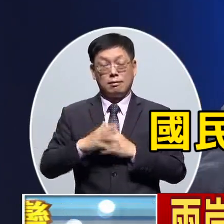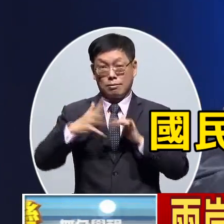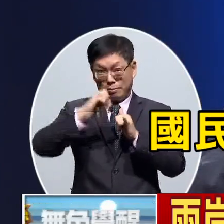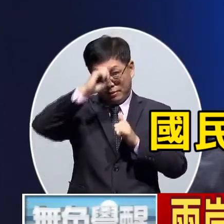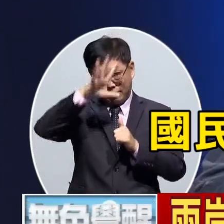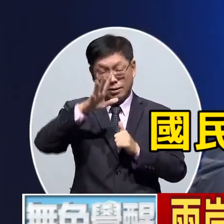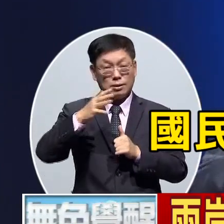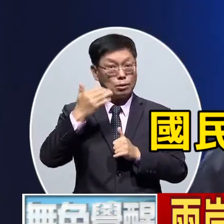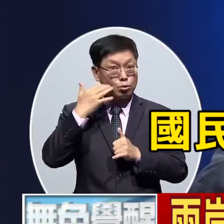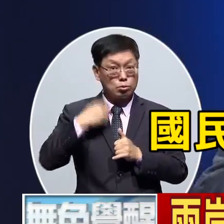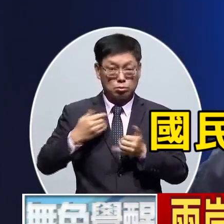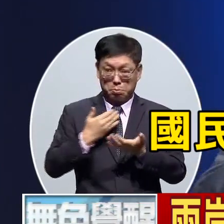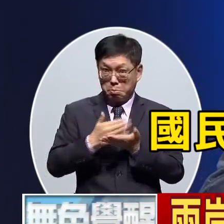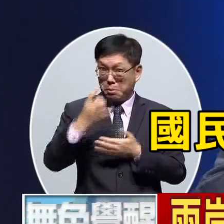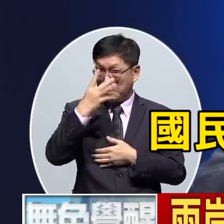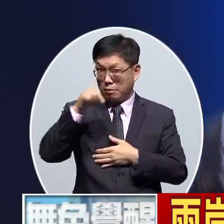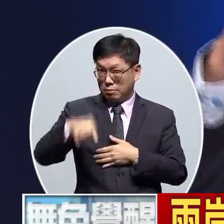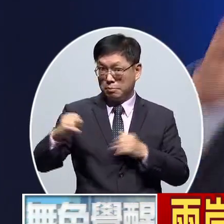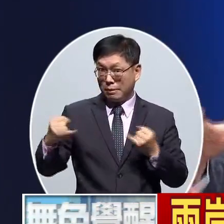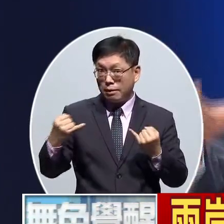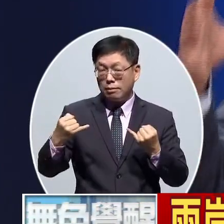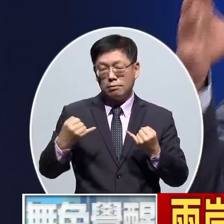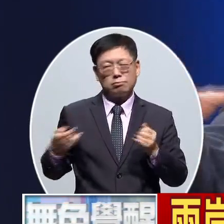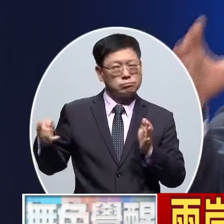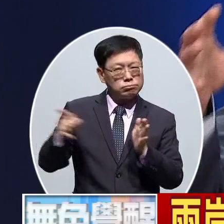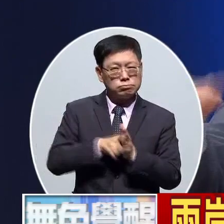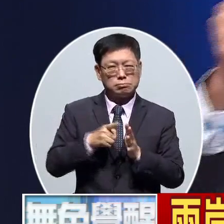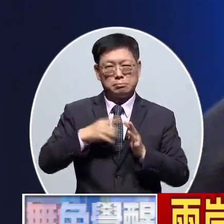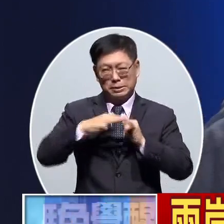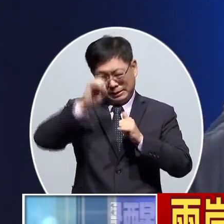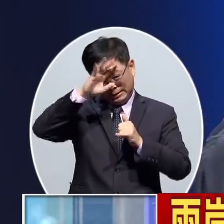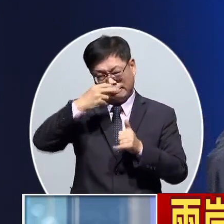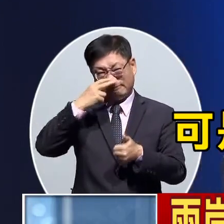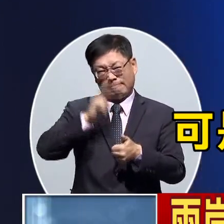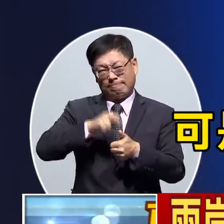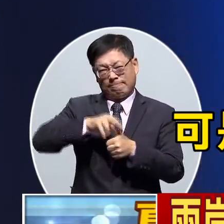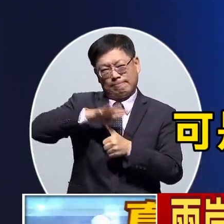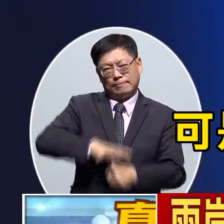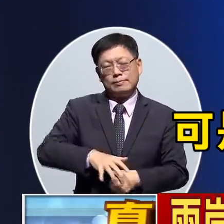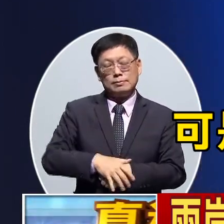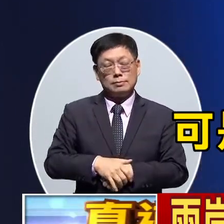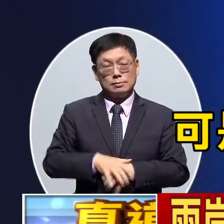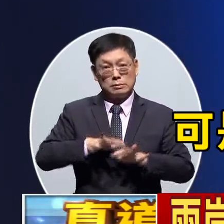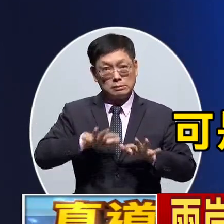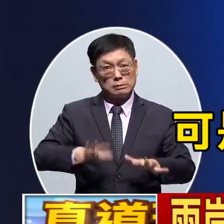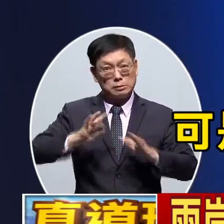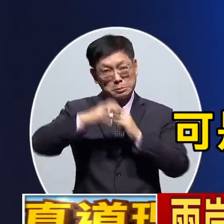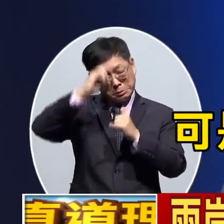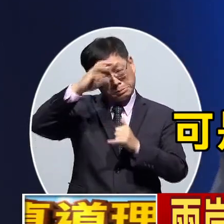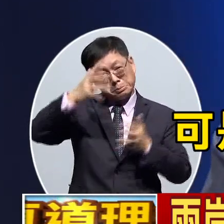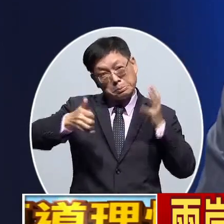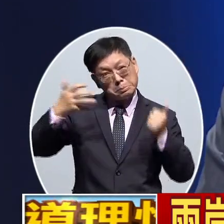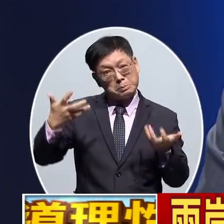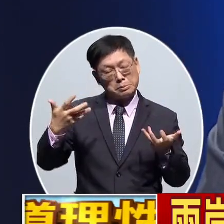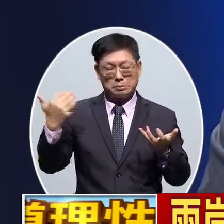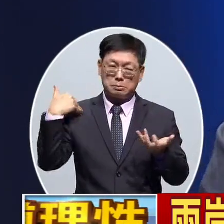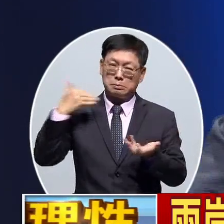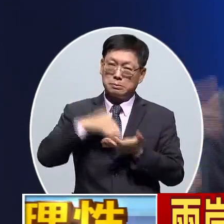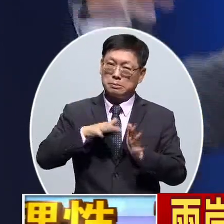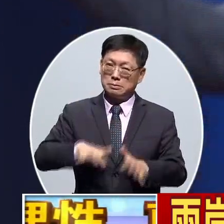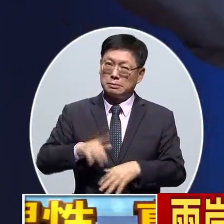民党如果不去解决两岸的敌对，永远被民进党压着打。可是我们看看我们国民党高层做了什